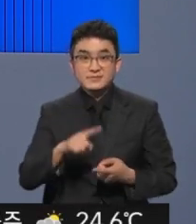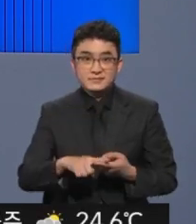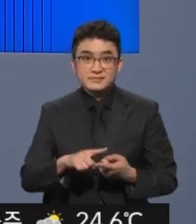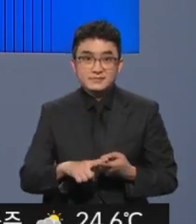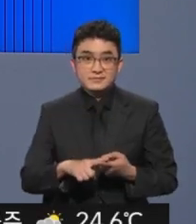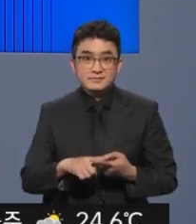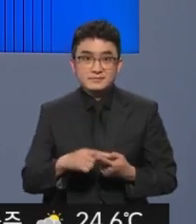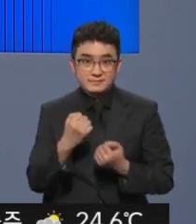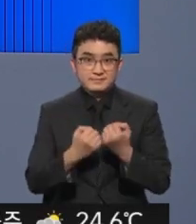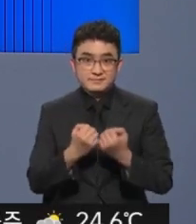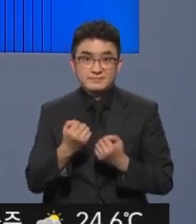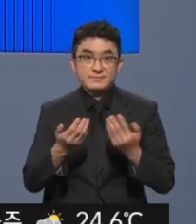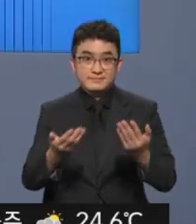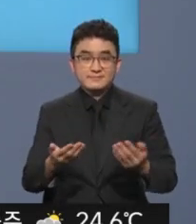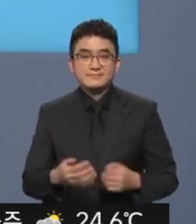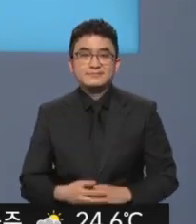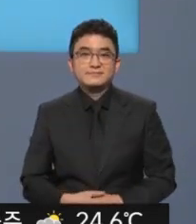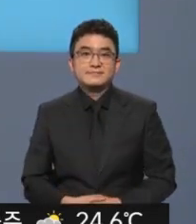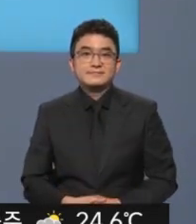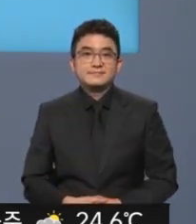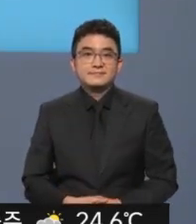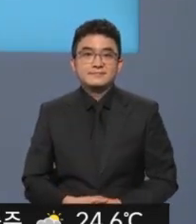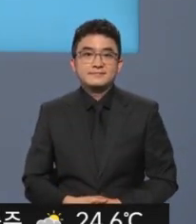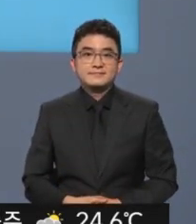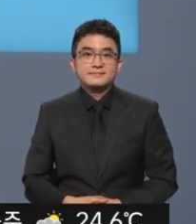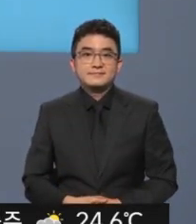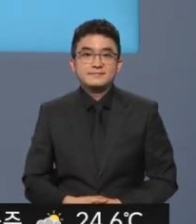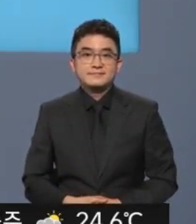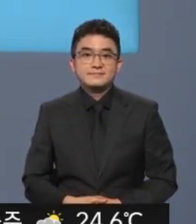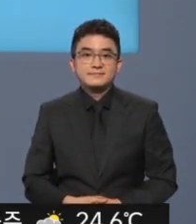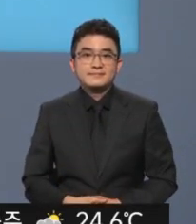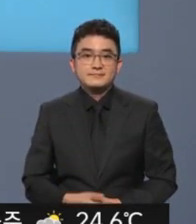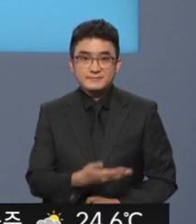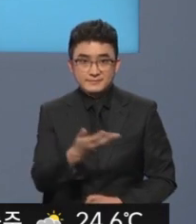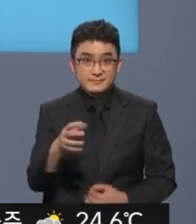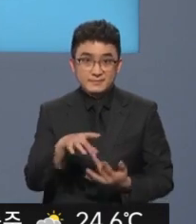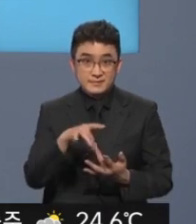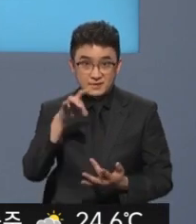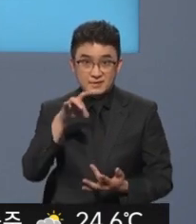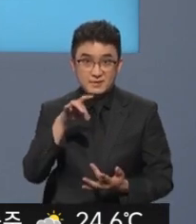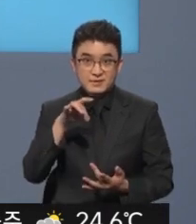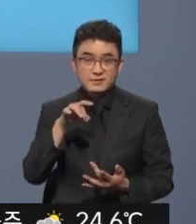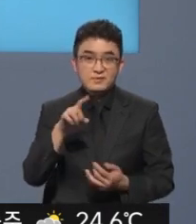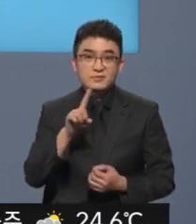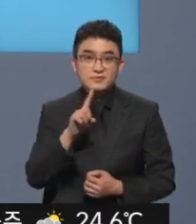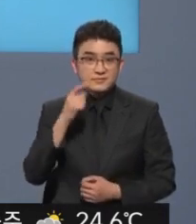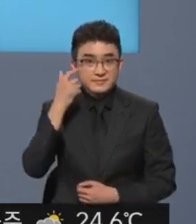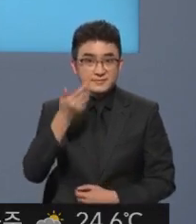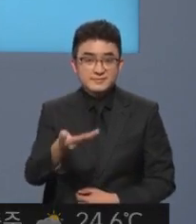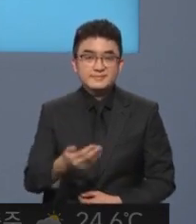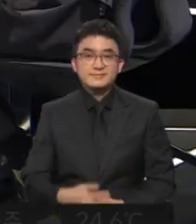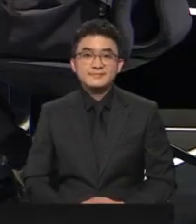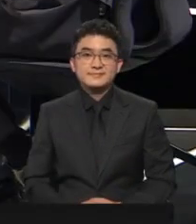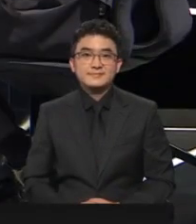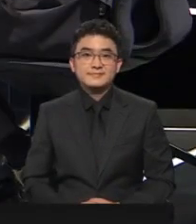솔라토크 헤어지니까요 그때 뵙도록 하죠 여러분이 픽한 오늘의 썰 무엇인가요